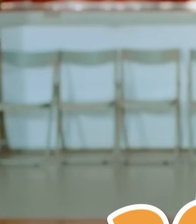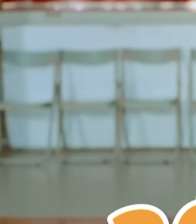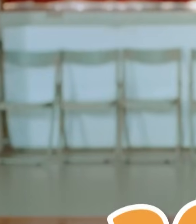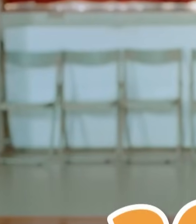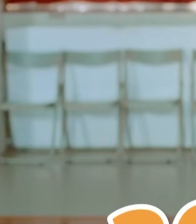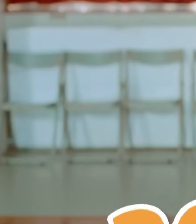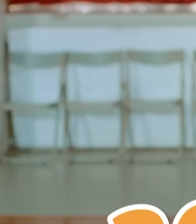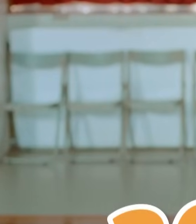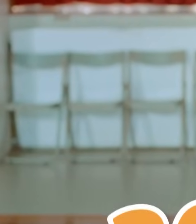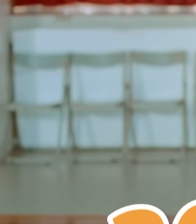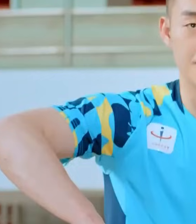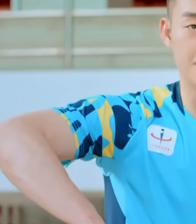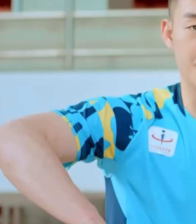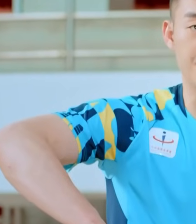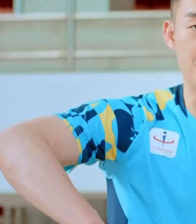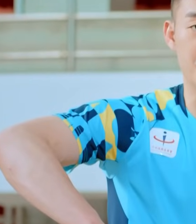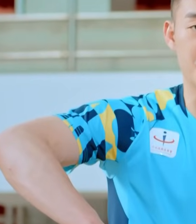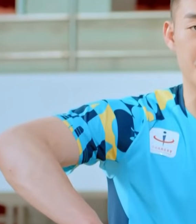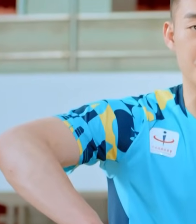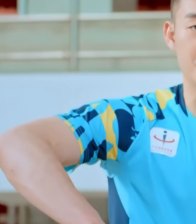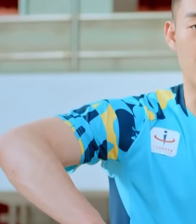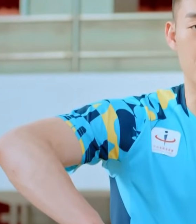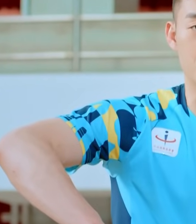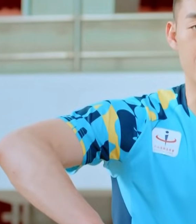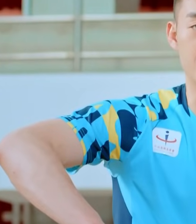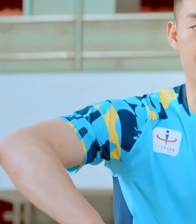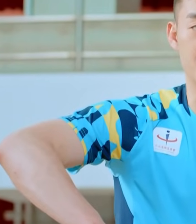满20岁的选手们准备好了吗？ 得分秘